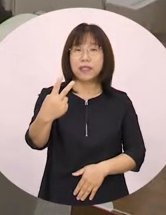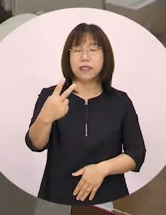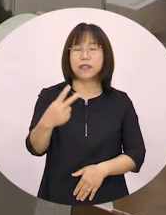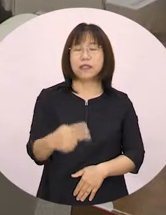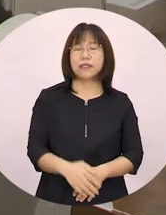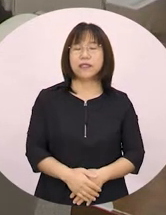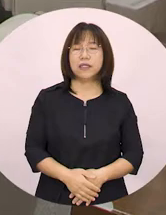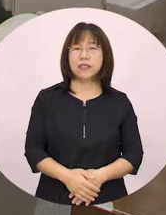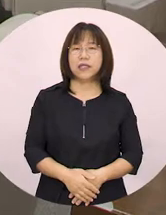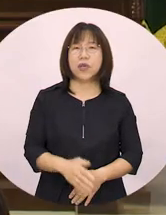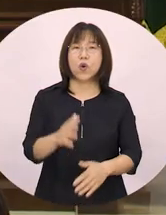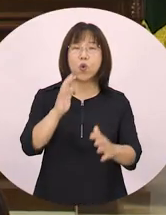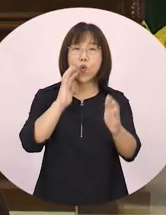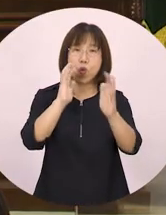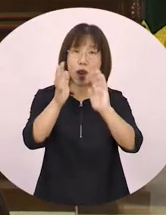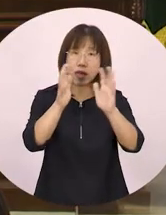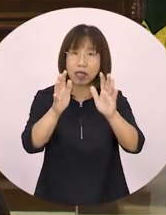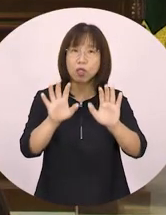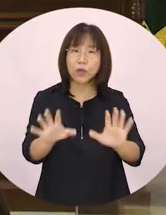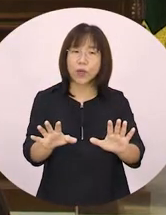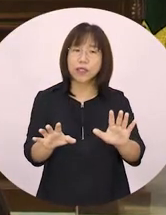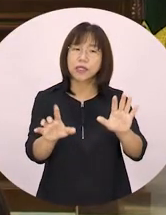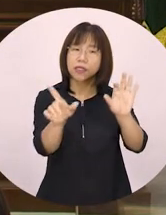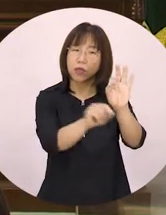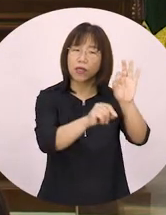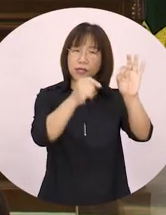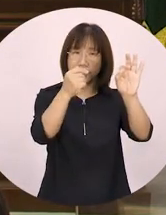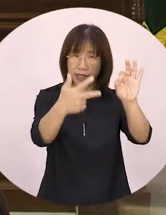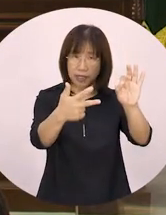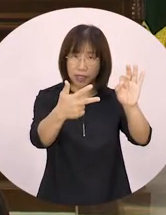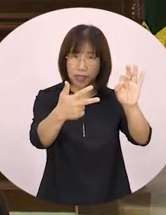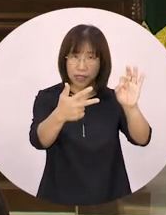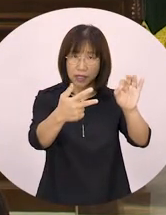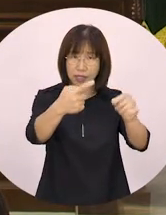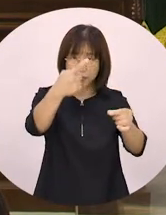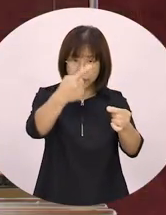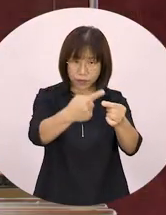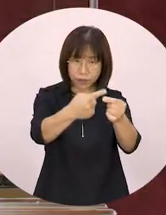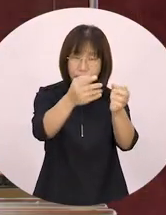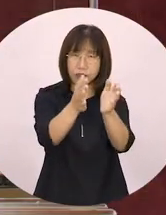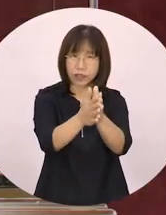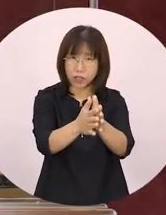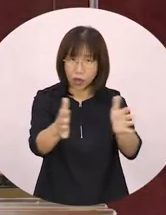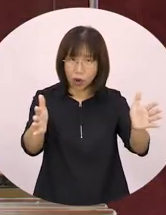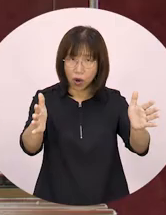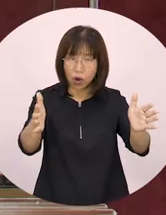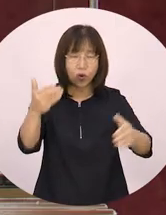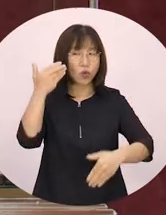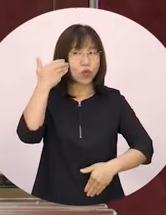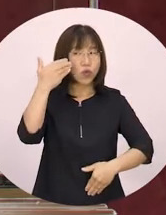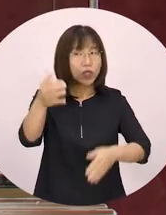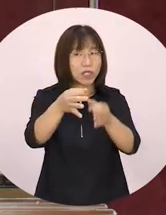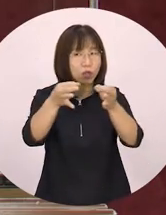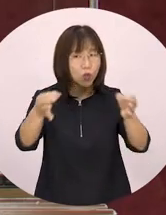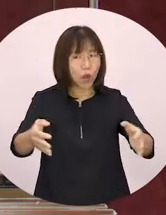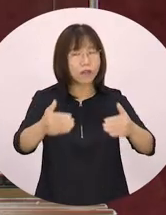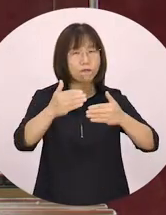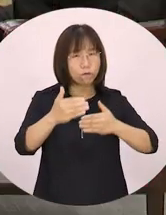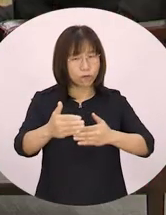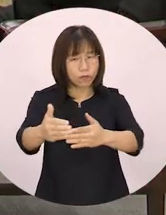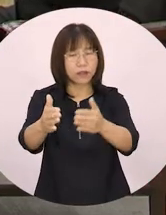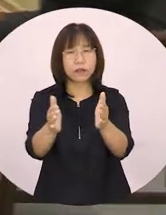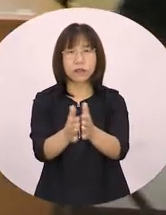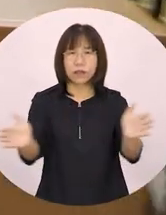제282회 서울특별시 강서구의회 임시회가 지난 7일 제1차 본회의를 시작으로 9일간의